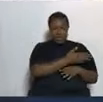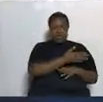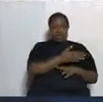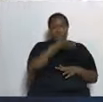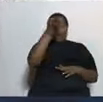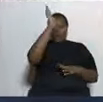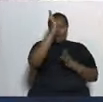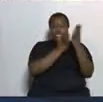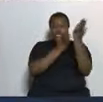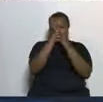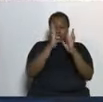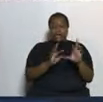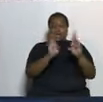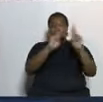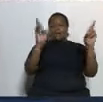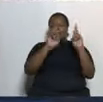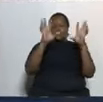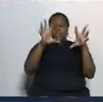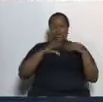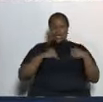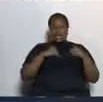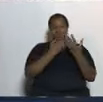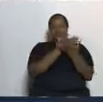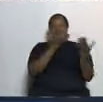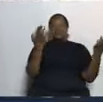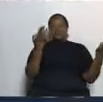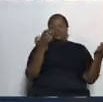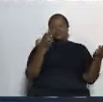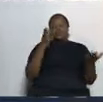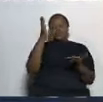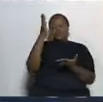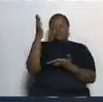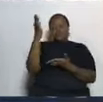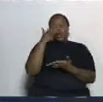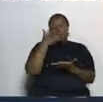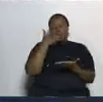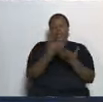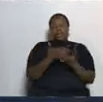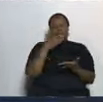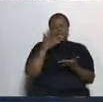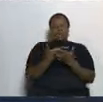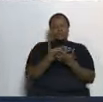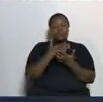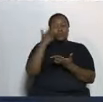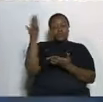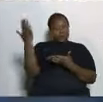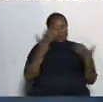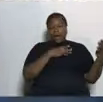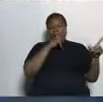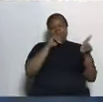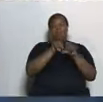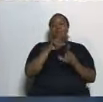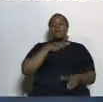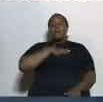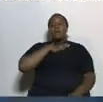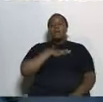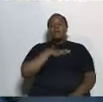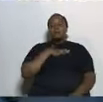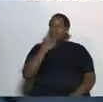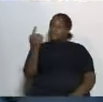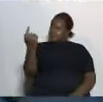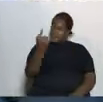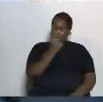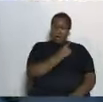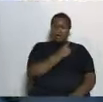uweze kupokelewa hapa na kujitoa kwa Yesu. Asante sana. Amen. Amen. Amen. Come my brother. Njoo. Wherever you